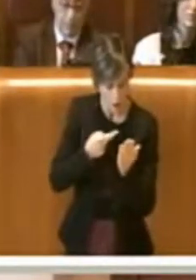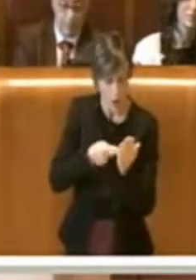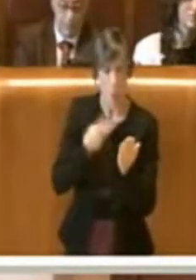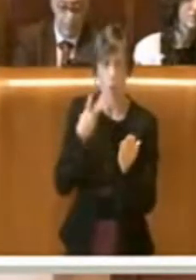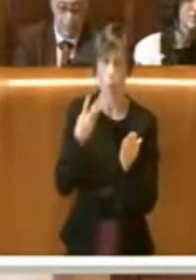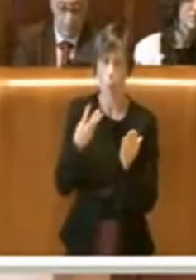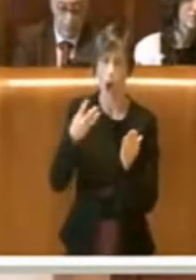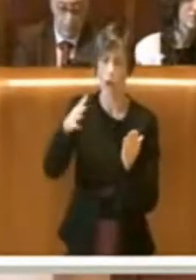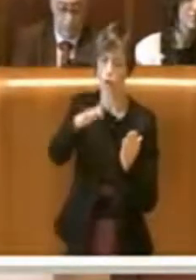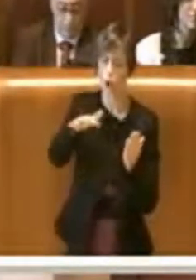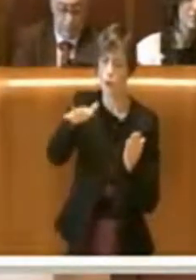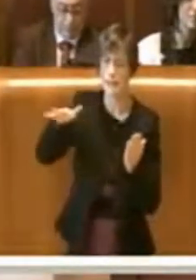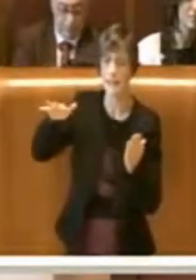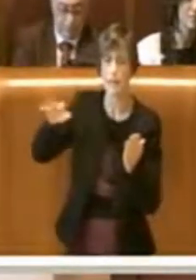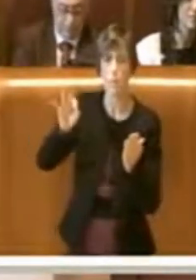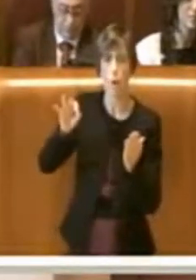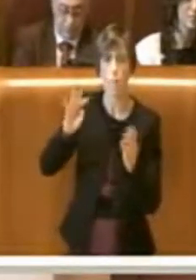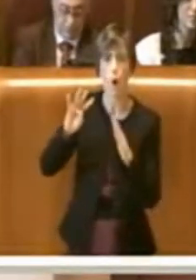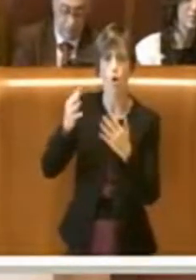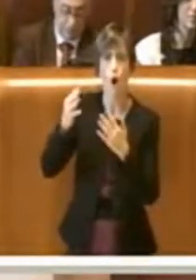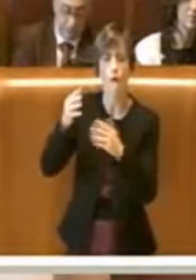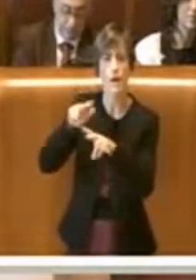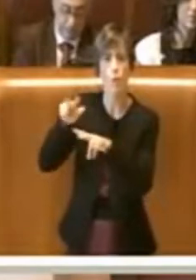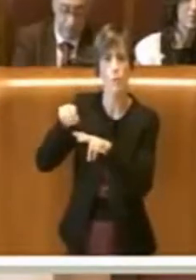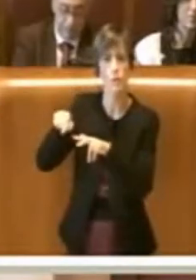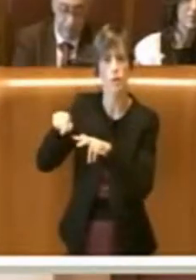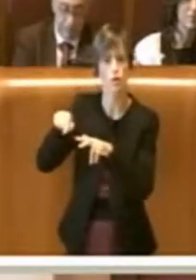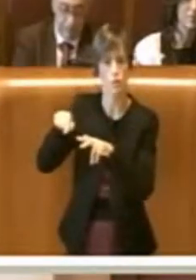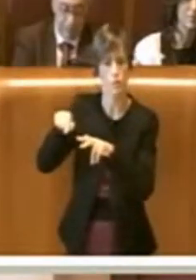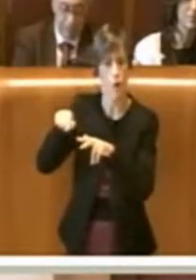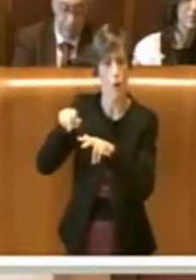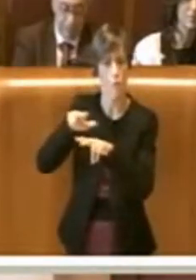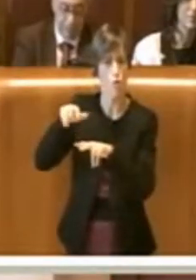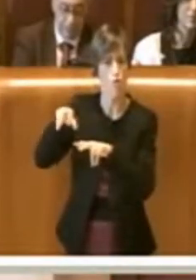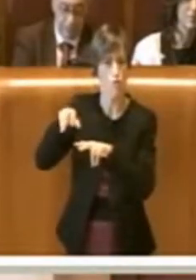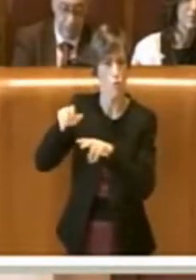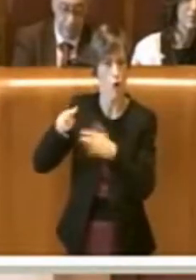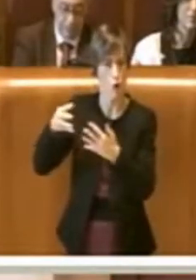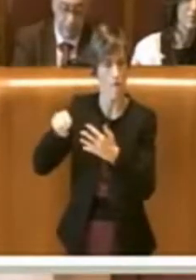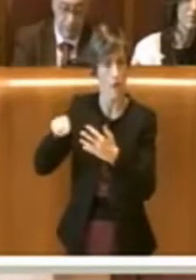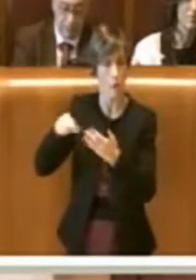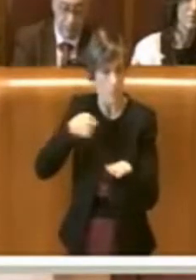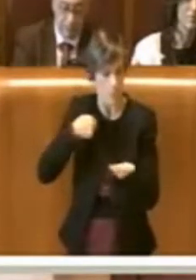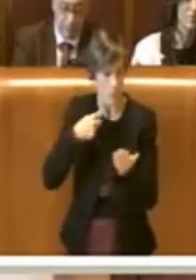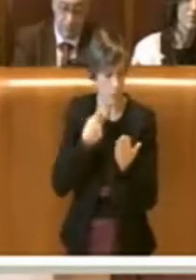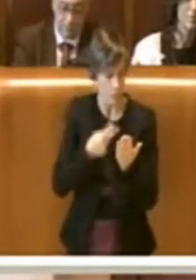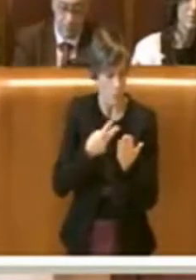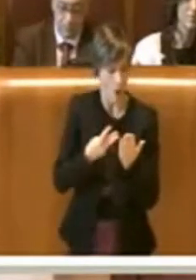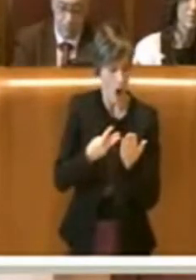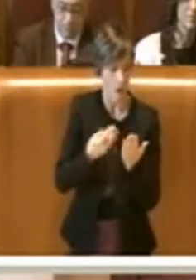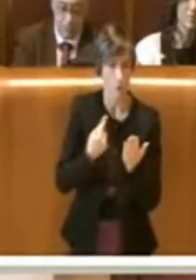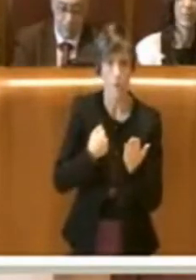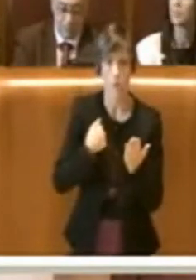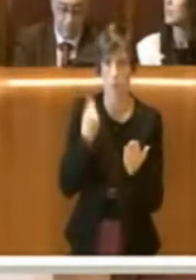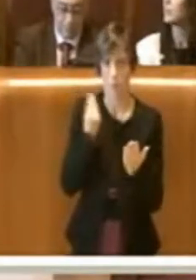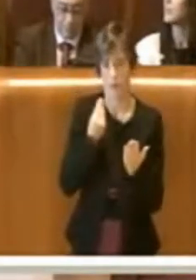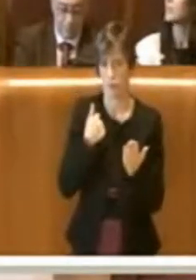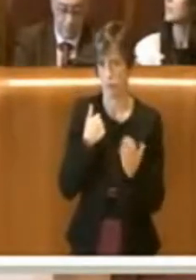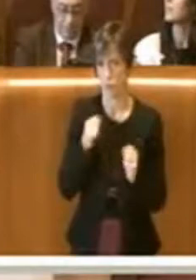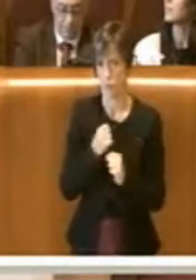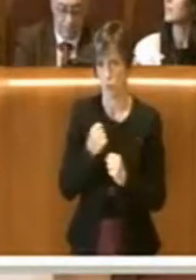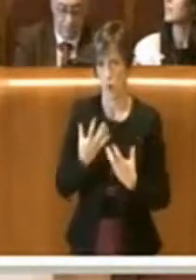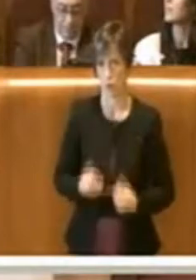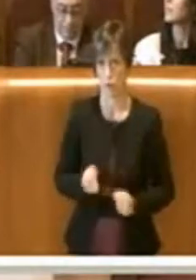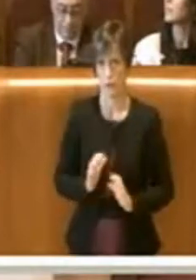municipio. Ebbene, questo io penso sia inaccettabile e lo